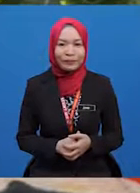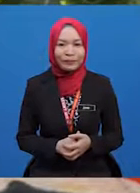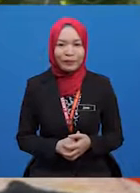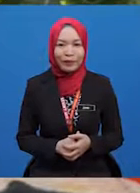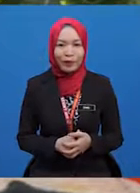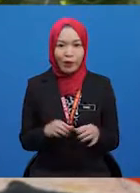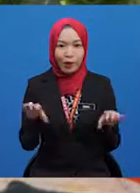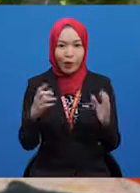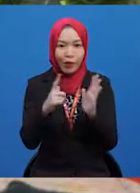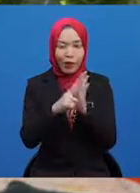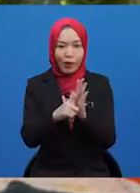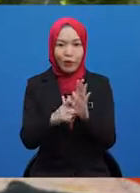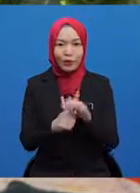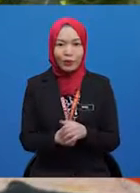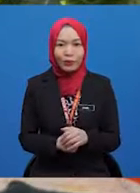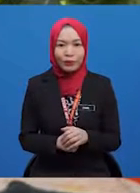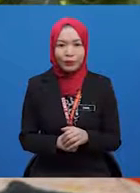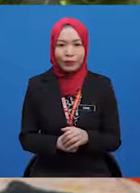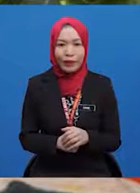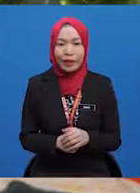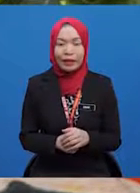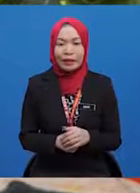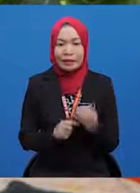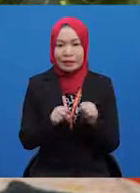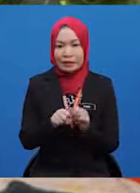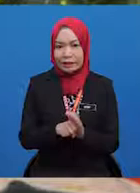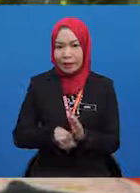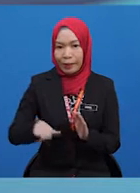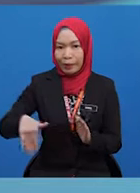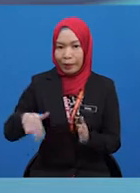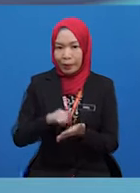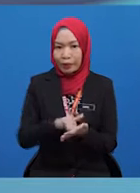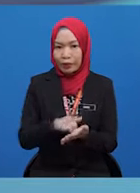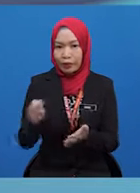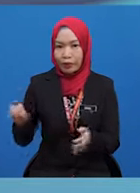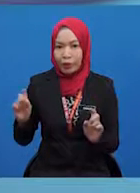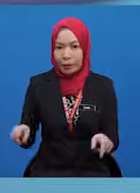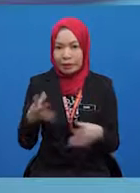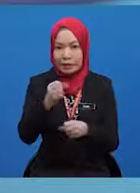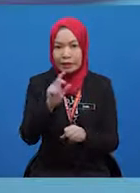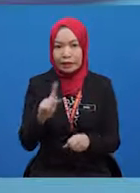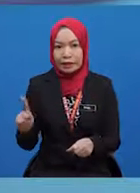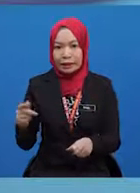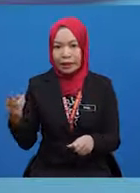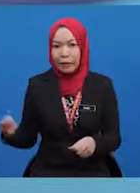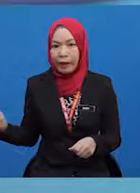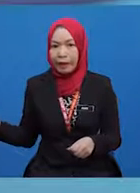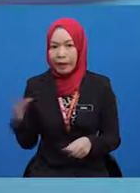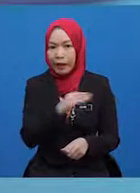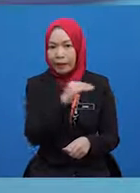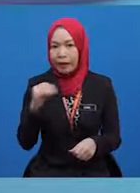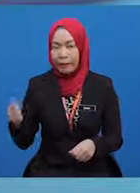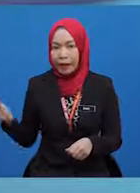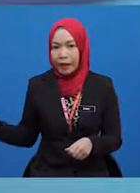Sebelum memulakan tugasan, murid-murid perlulah menyediakan peralatan, perkakasan